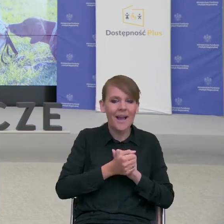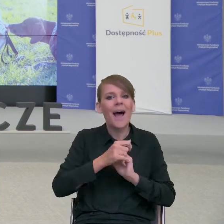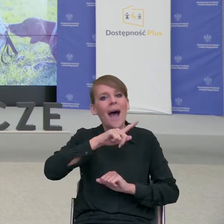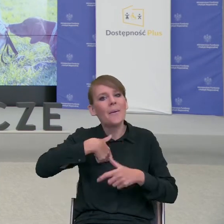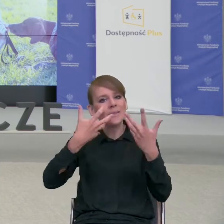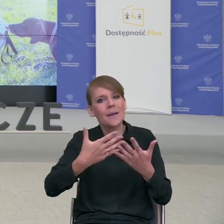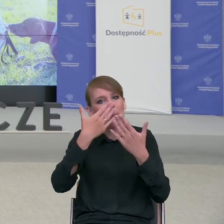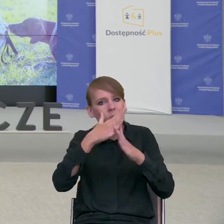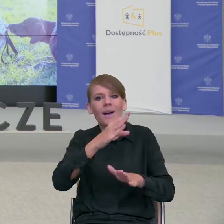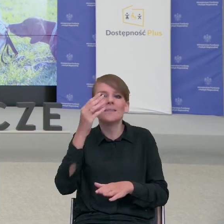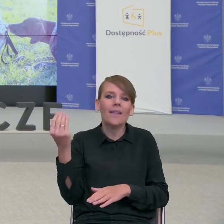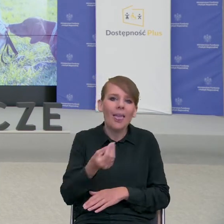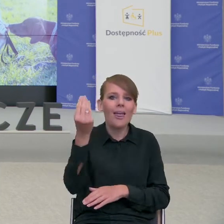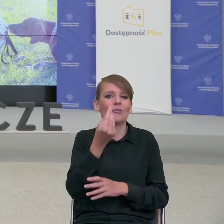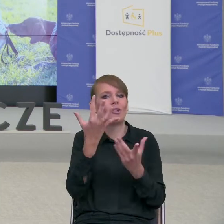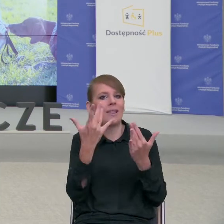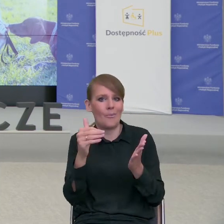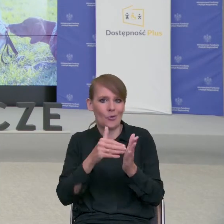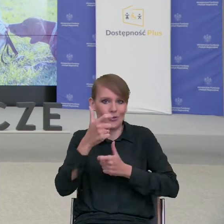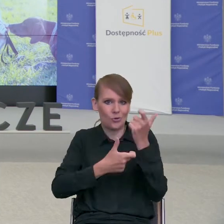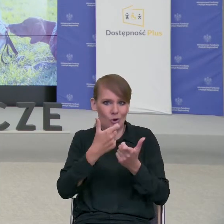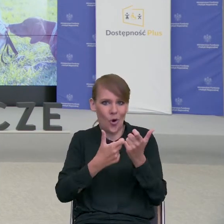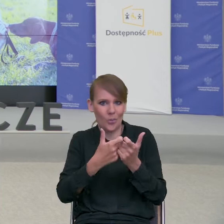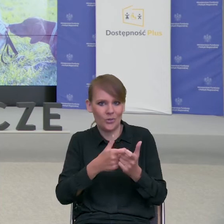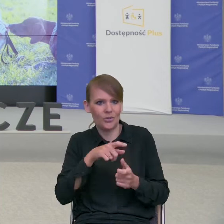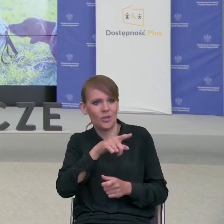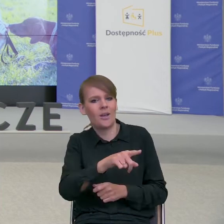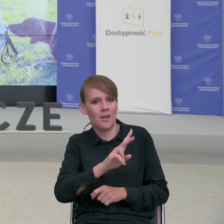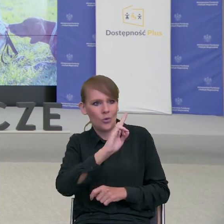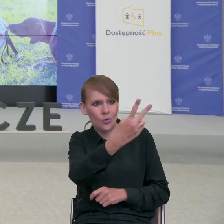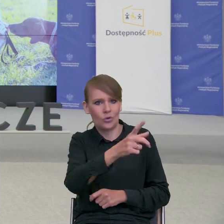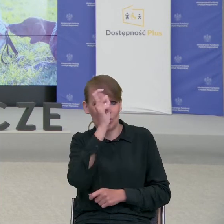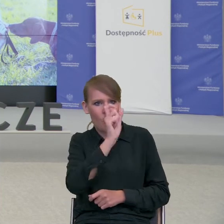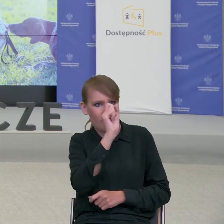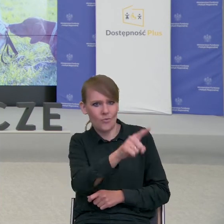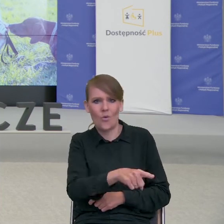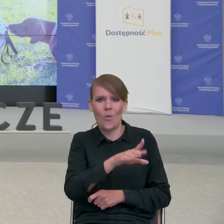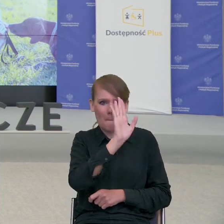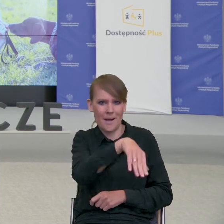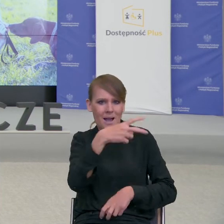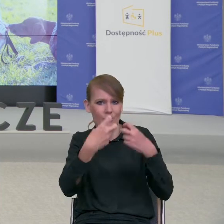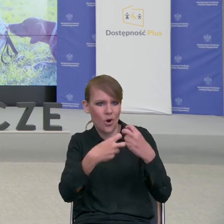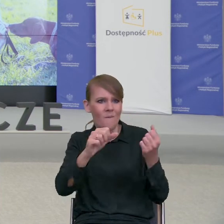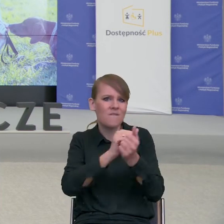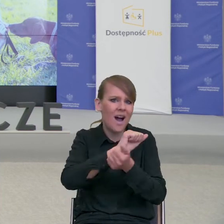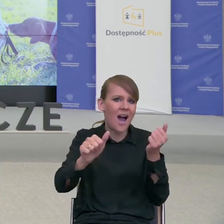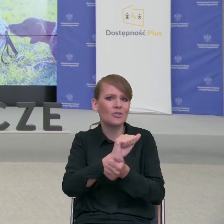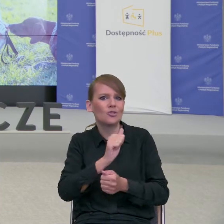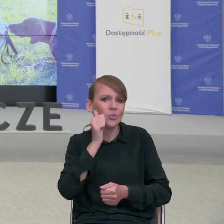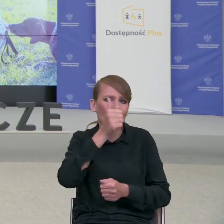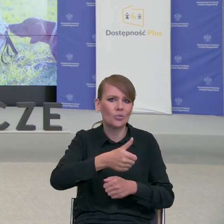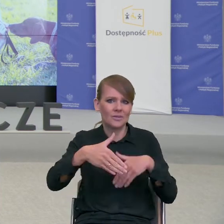jeszcze trzeba zrobić, że po drugiej stronie stoi inny człowiek, który też ma swoje problemy, walczy o następny dzień, o nowy